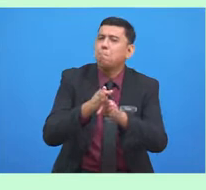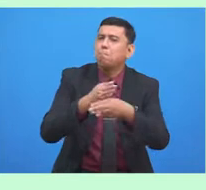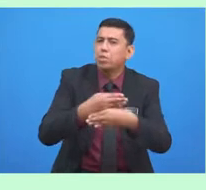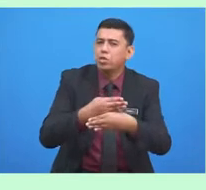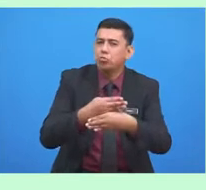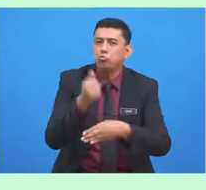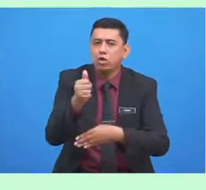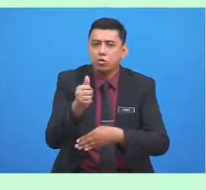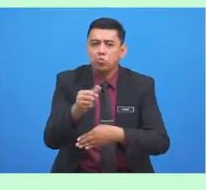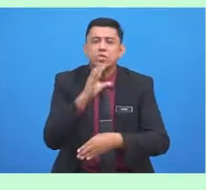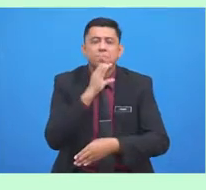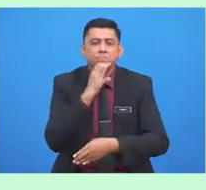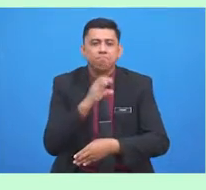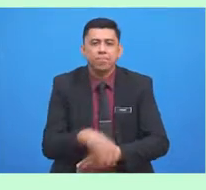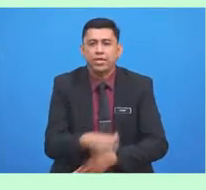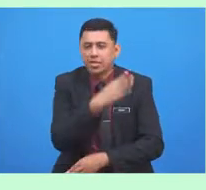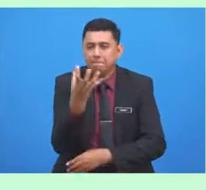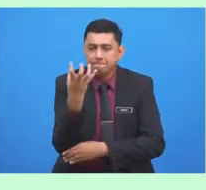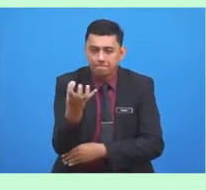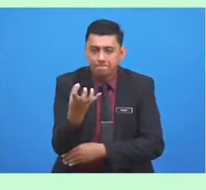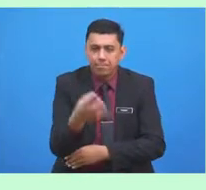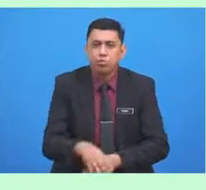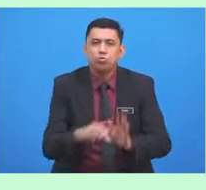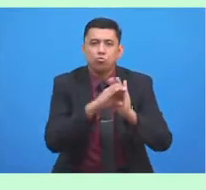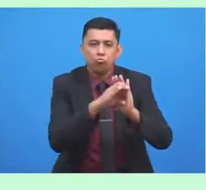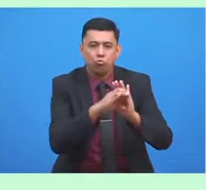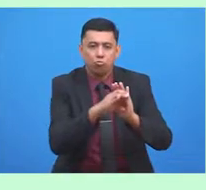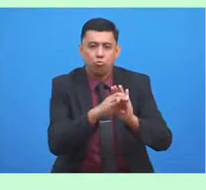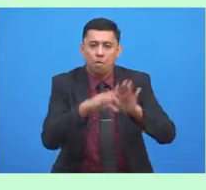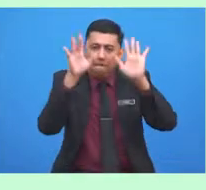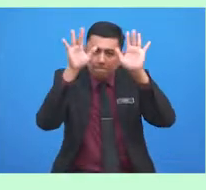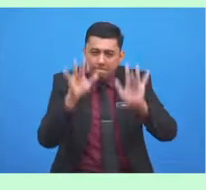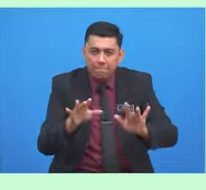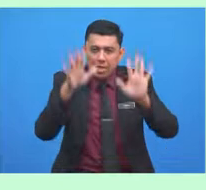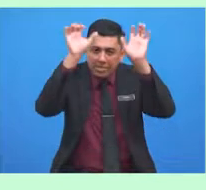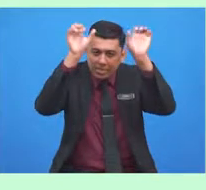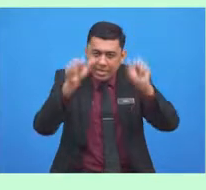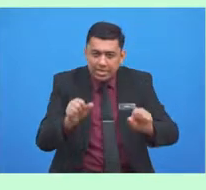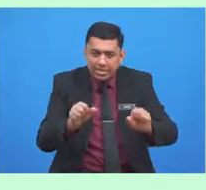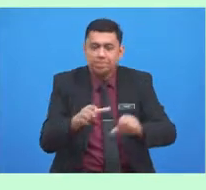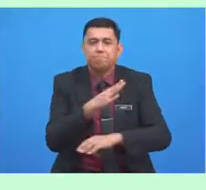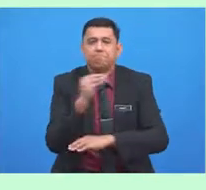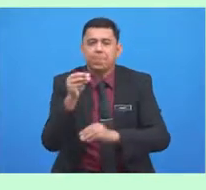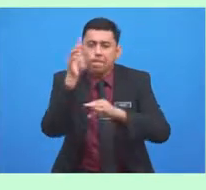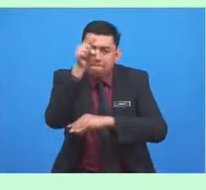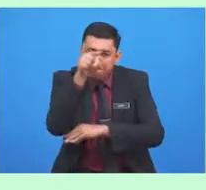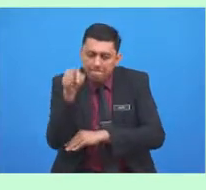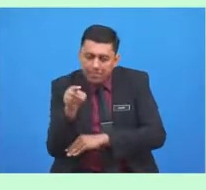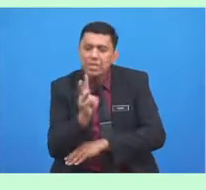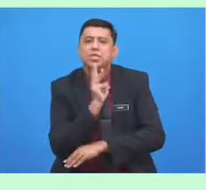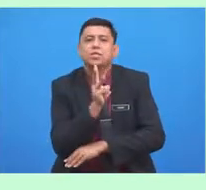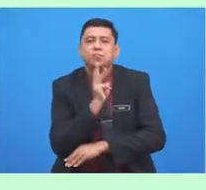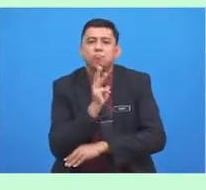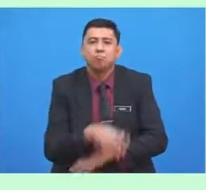hujan, salji, hujan batu, hujan beku dan embun yang berlaku apabila bintik-bintik air dan ais di